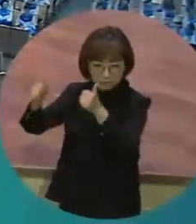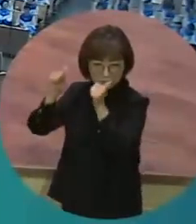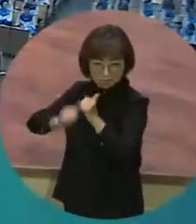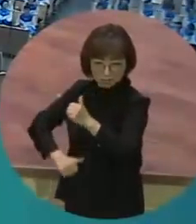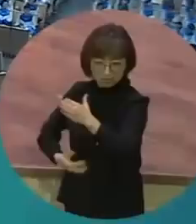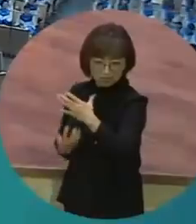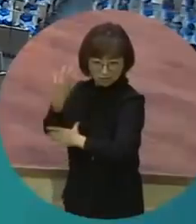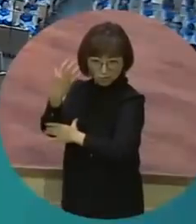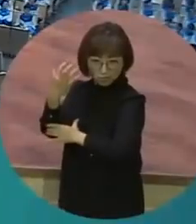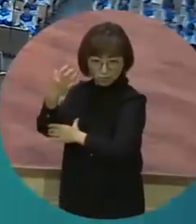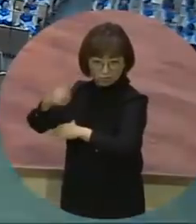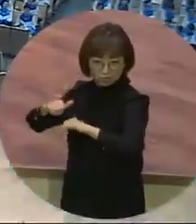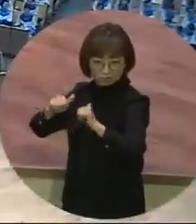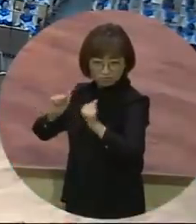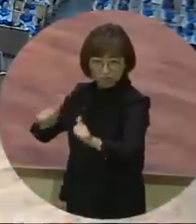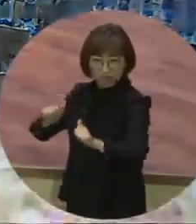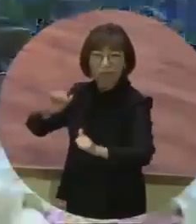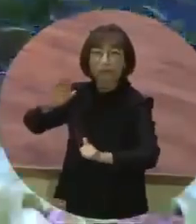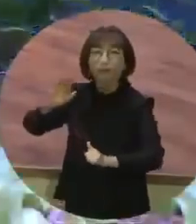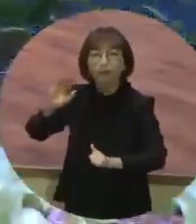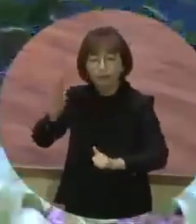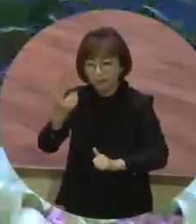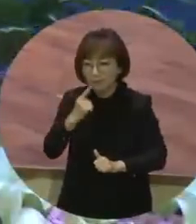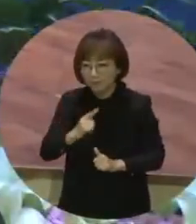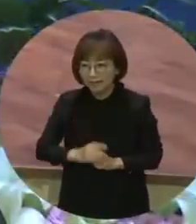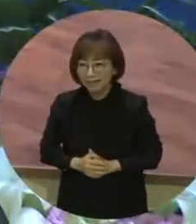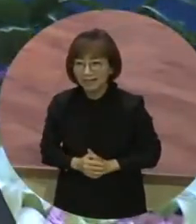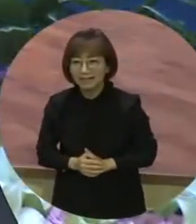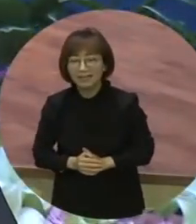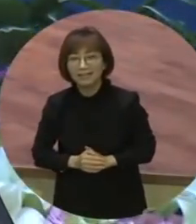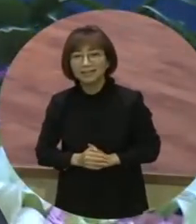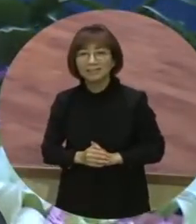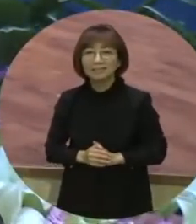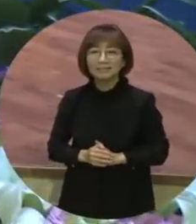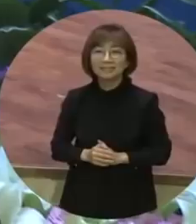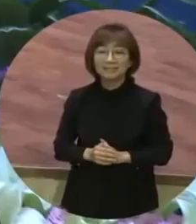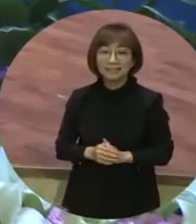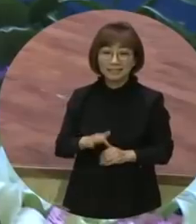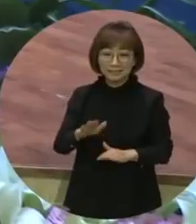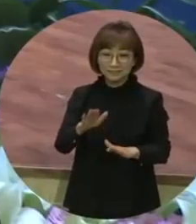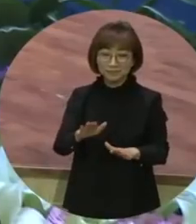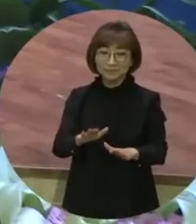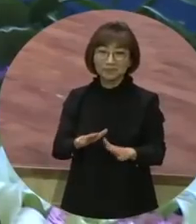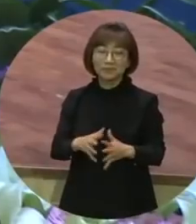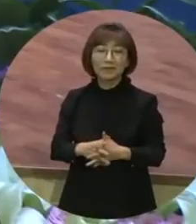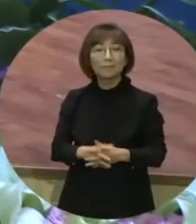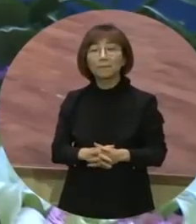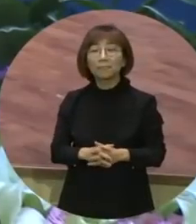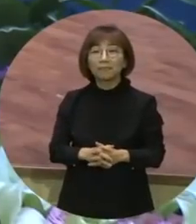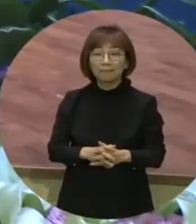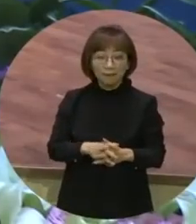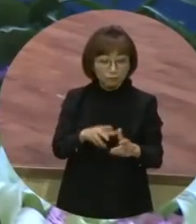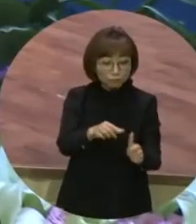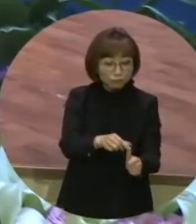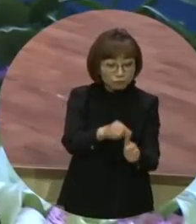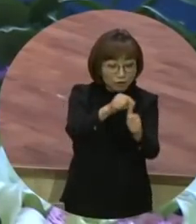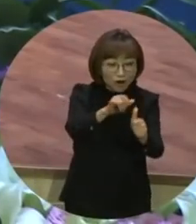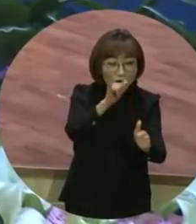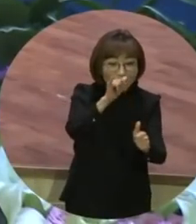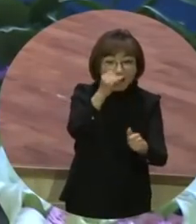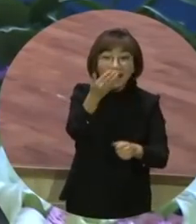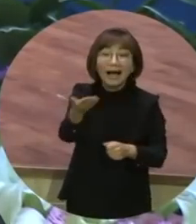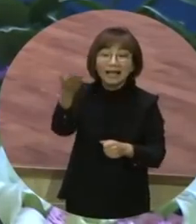하시리라. 진노와 분노예요. 구원을 못 받는 말이 아니에요. 진노와 분노를